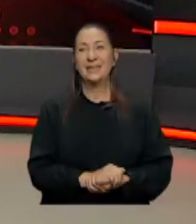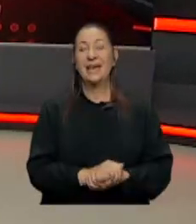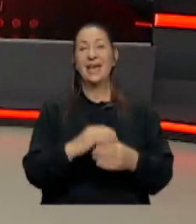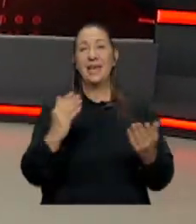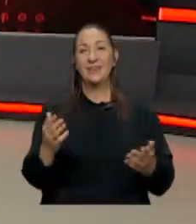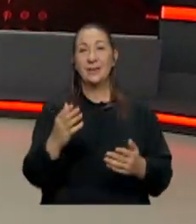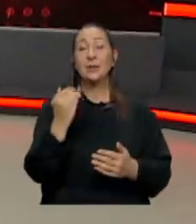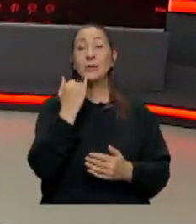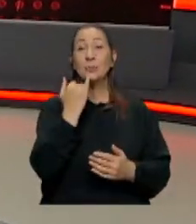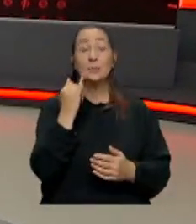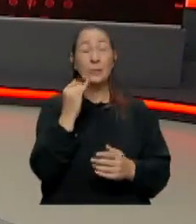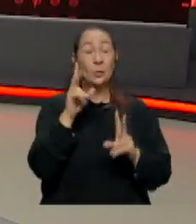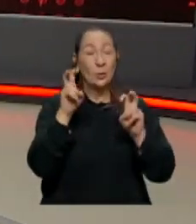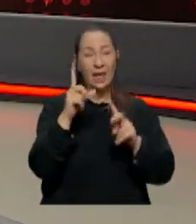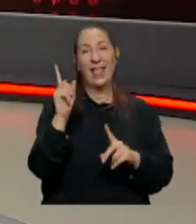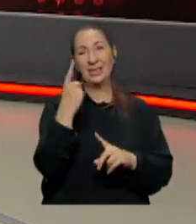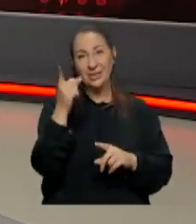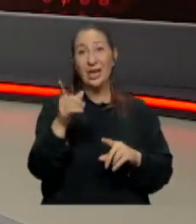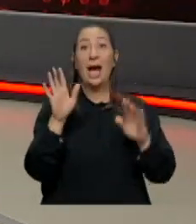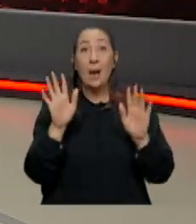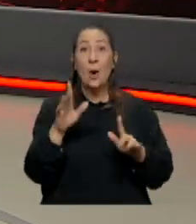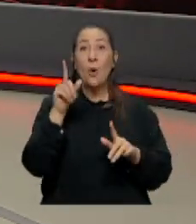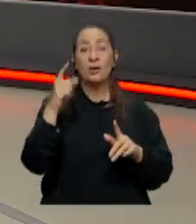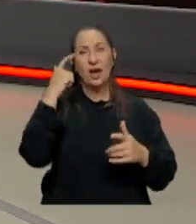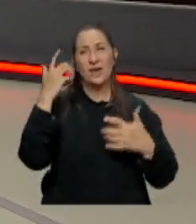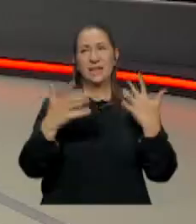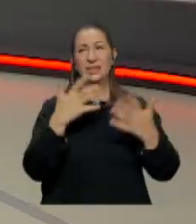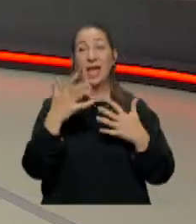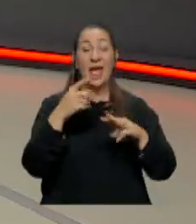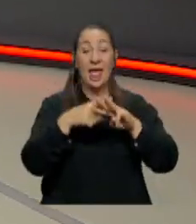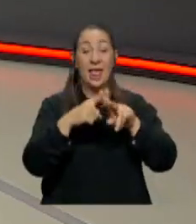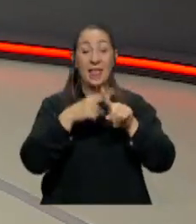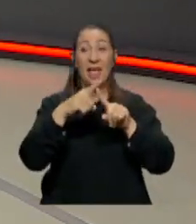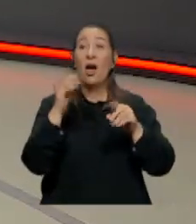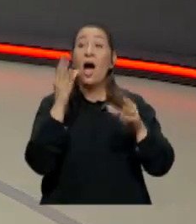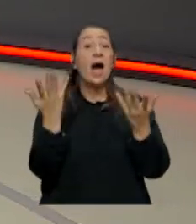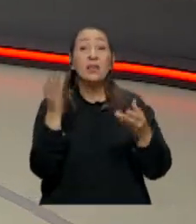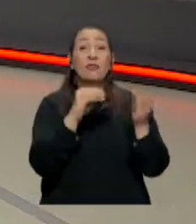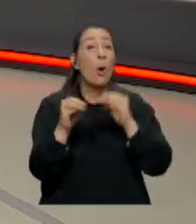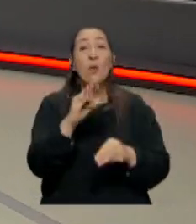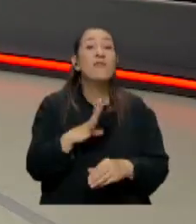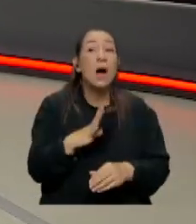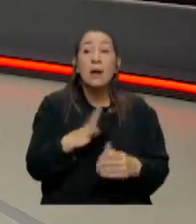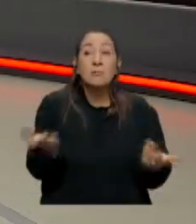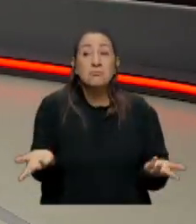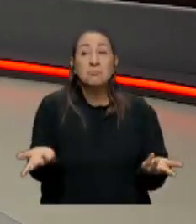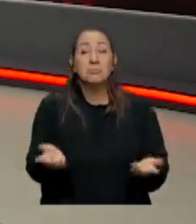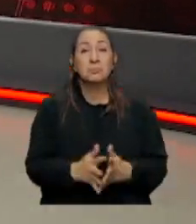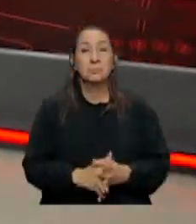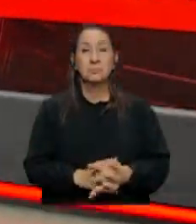Efendim konu ilginç bir konu Fakat orada da Kafalar karışık eyt'de Acaba hangi formül söz